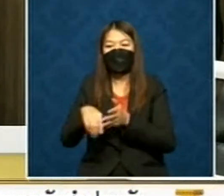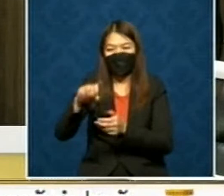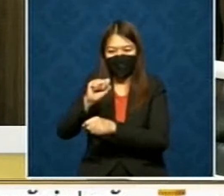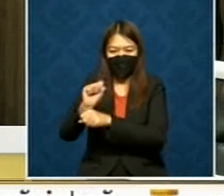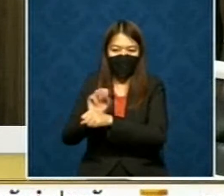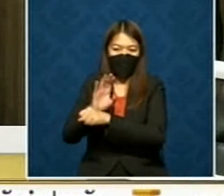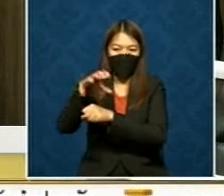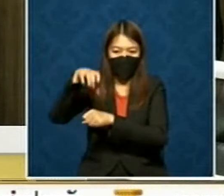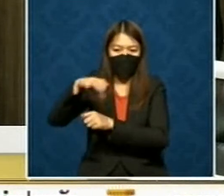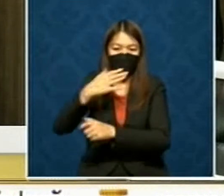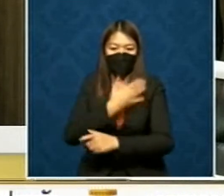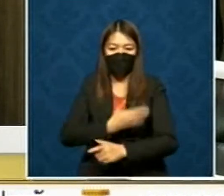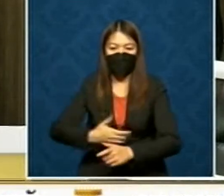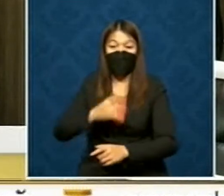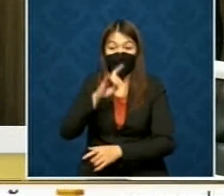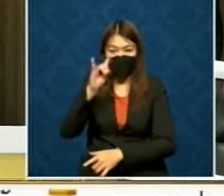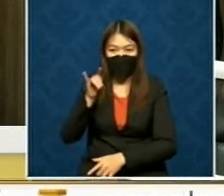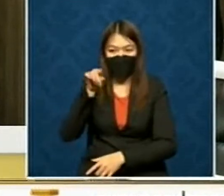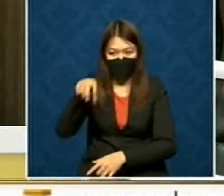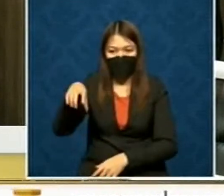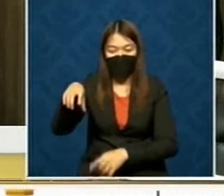บันสุขภาพสัต์กลมประสุศัต